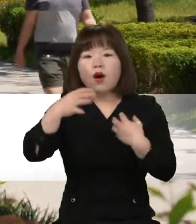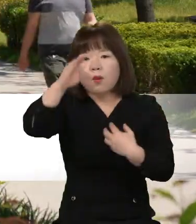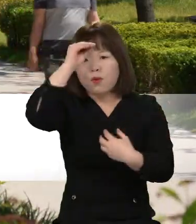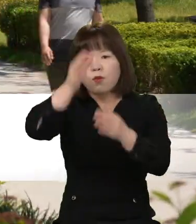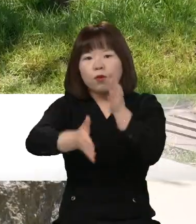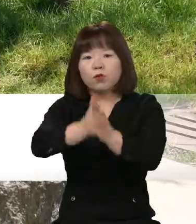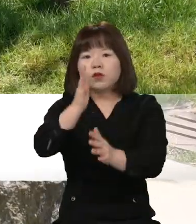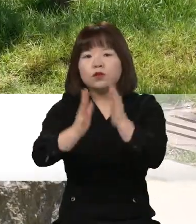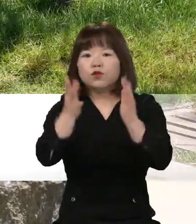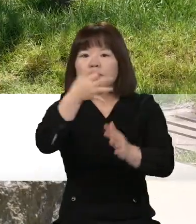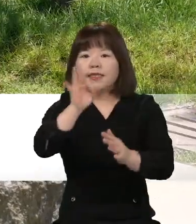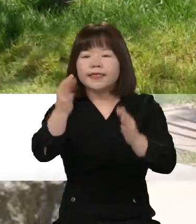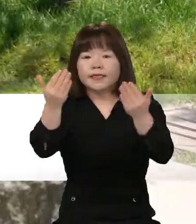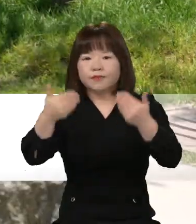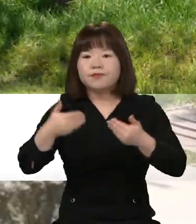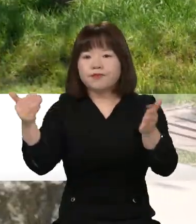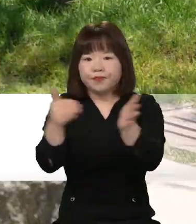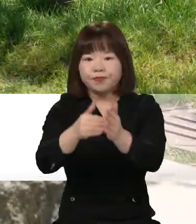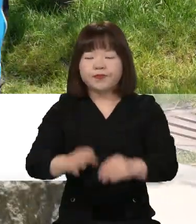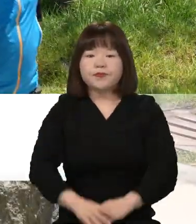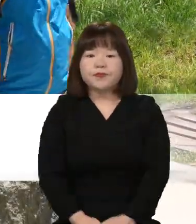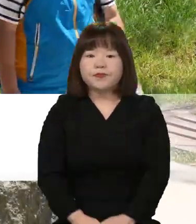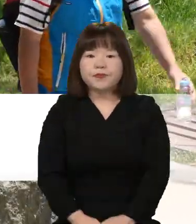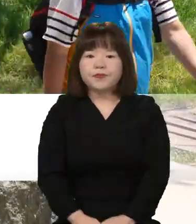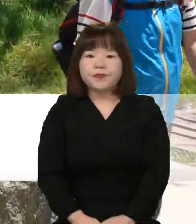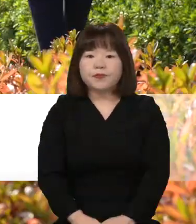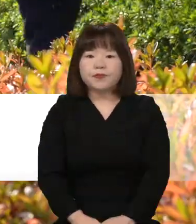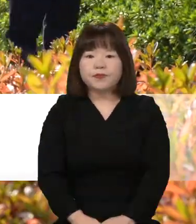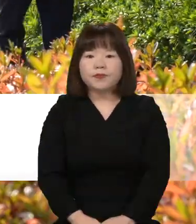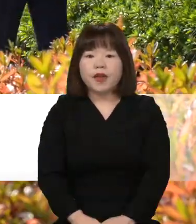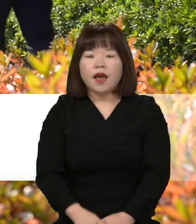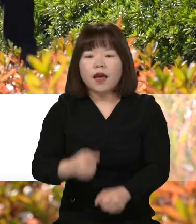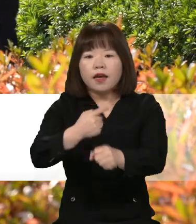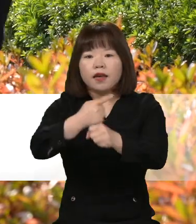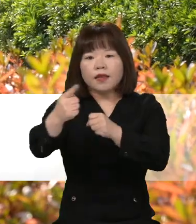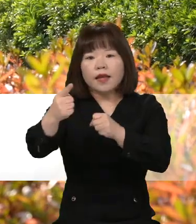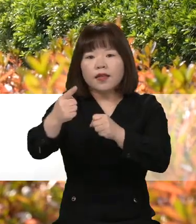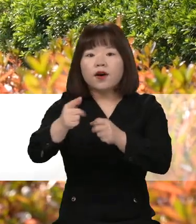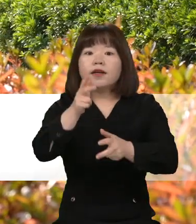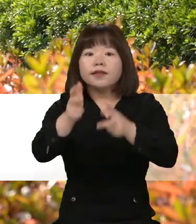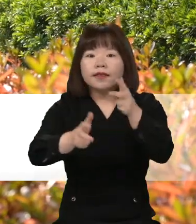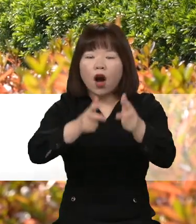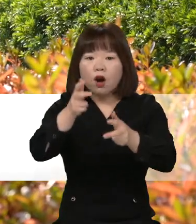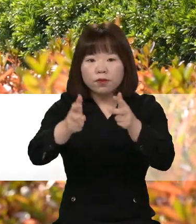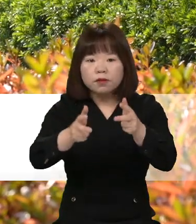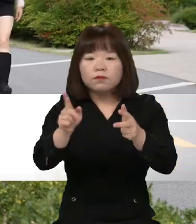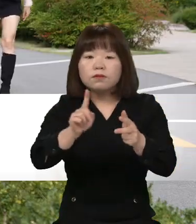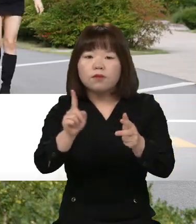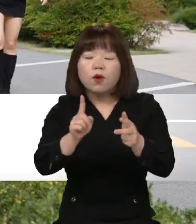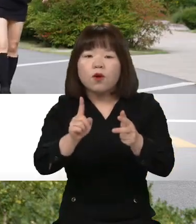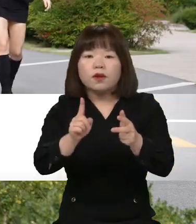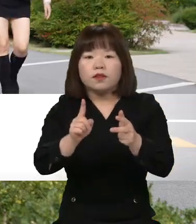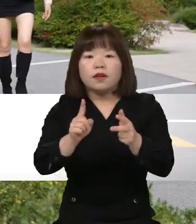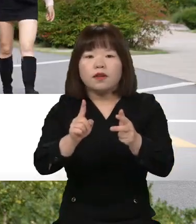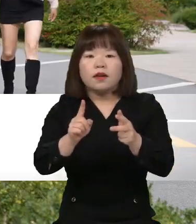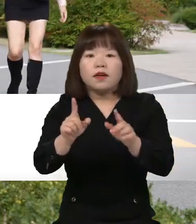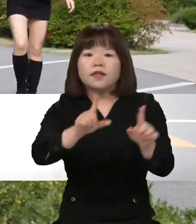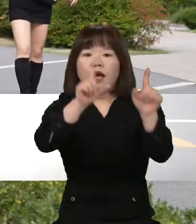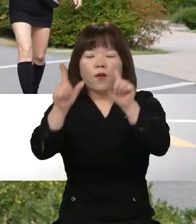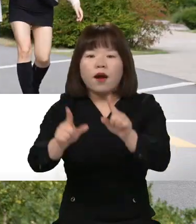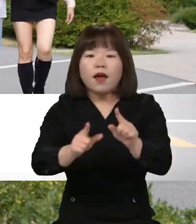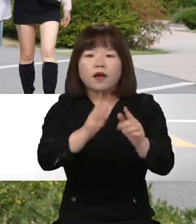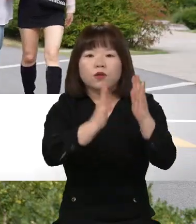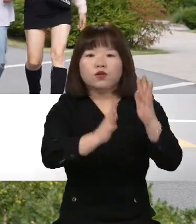산림청 모범도시숲 인증 등의 쾌거를 잃었습니다 한편 2023년 그린웨이 프로젝트는 일상을